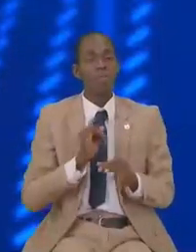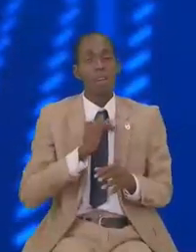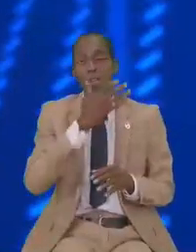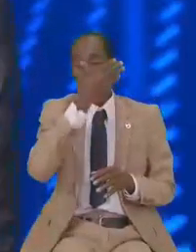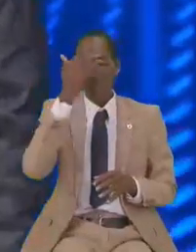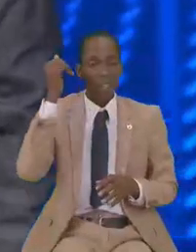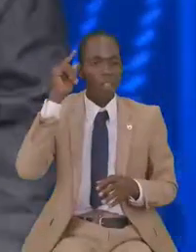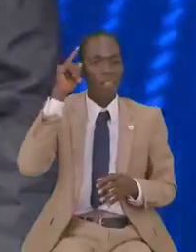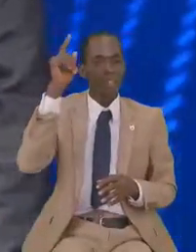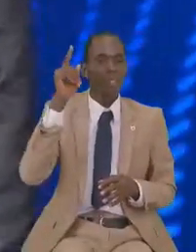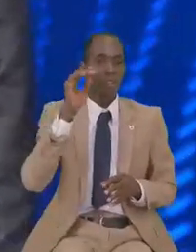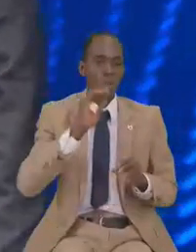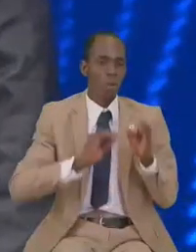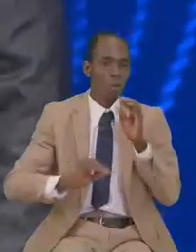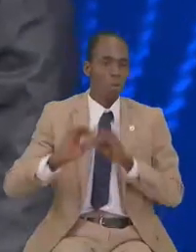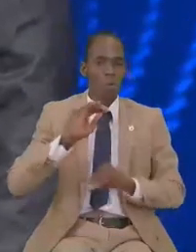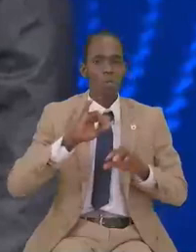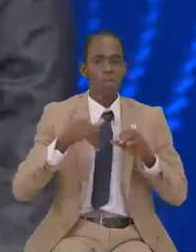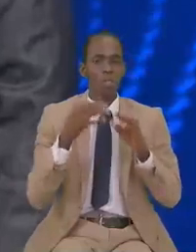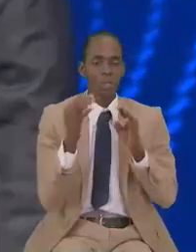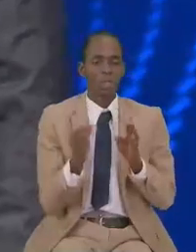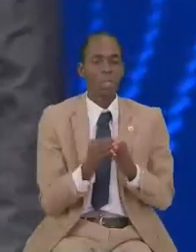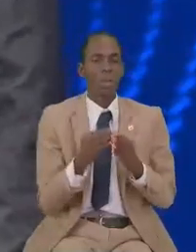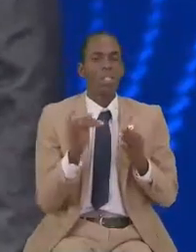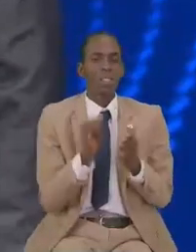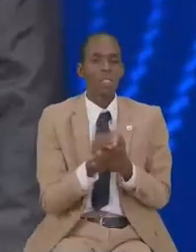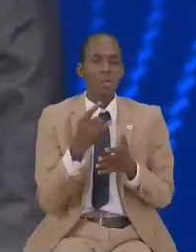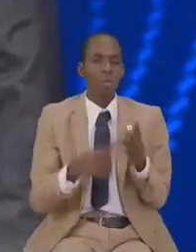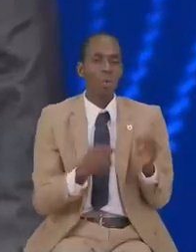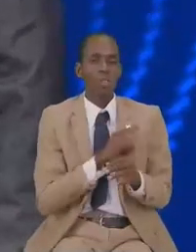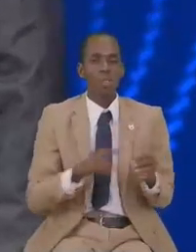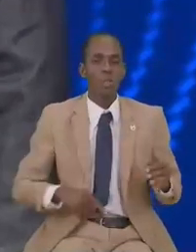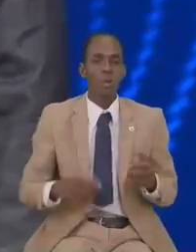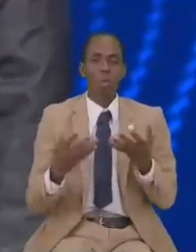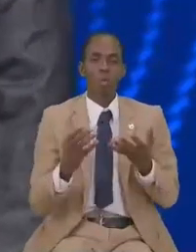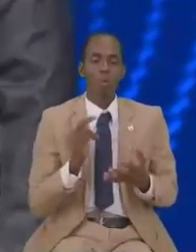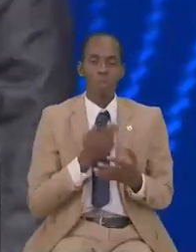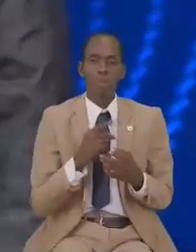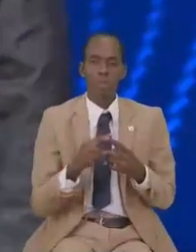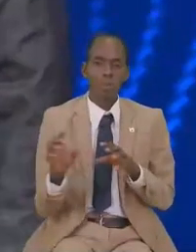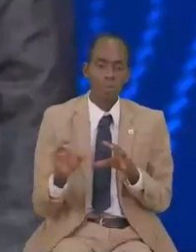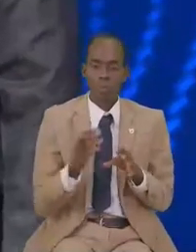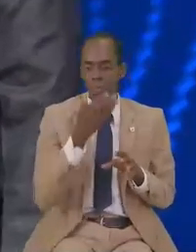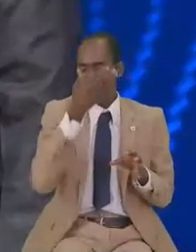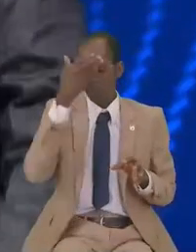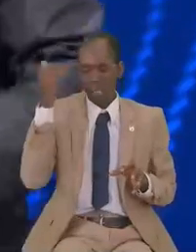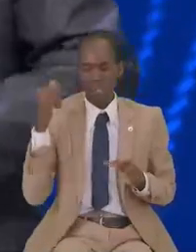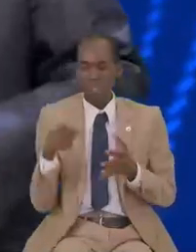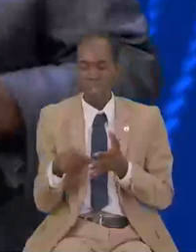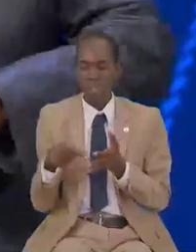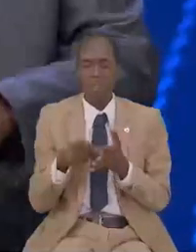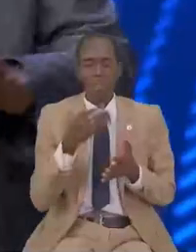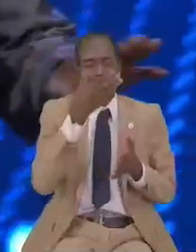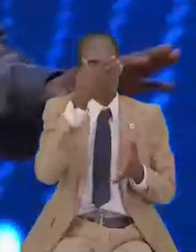les Babyloniens voudraient faire. Ils voudraient qu'il oublie Dieu, qu'il oublie Jérusalem, la